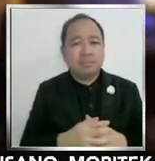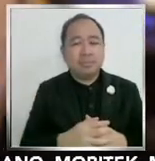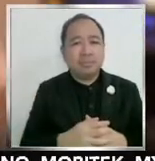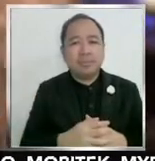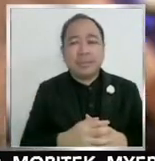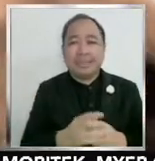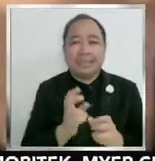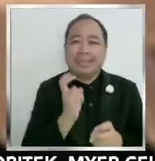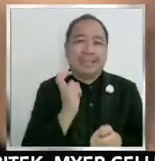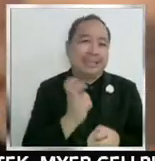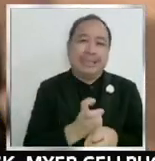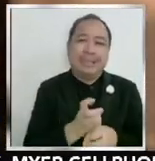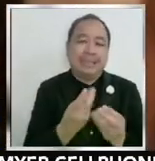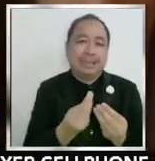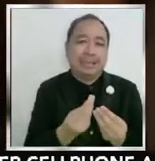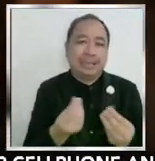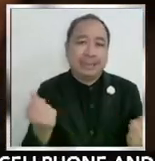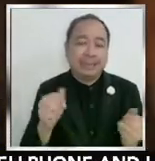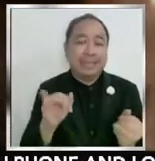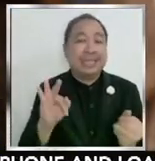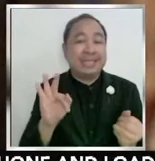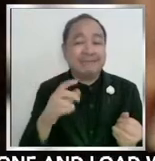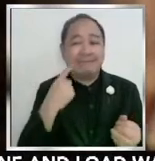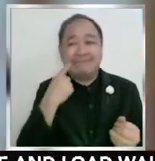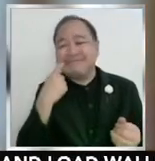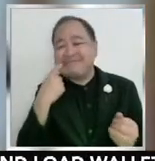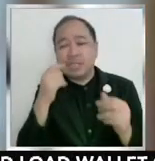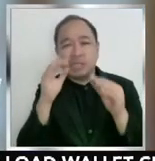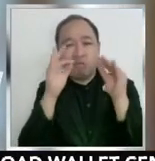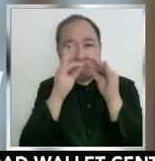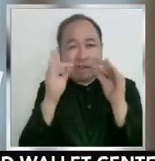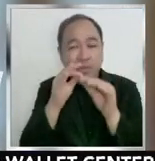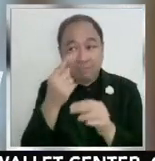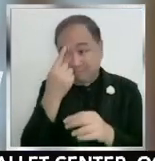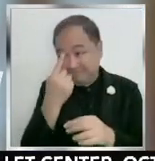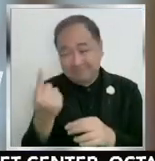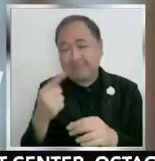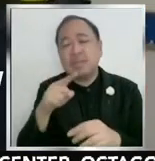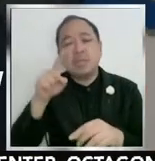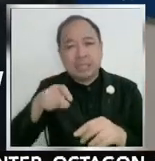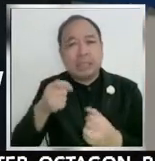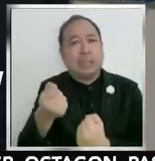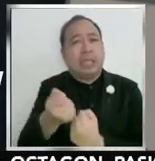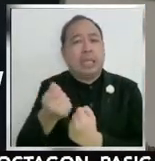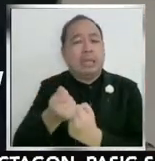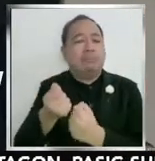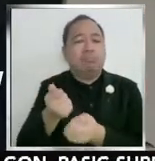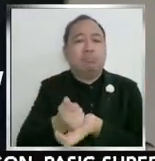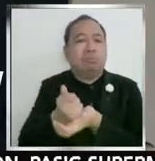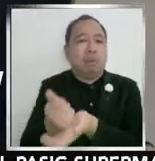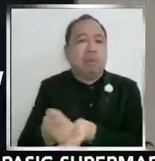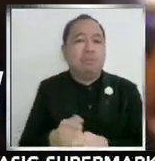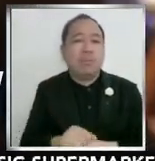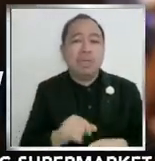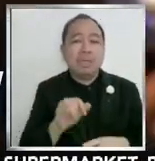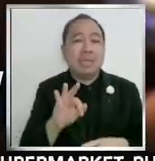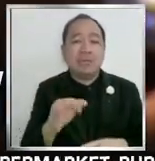dependent kung siya lang mag-isa. Kailangan niya ng tulong. Kung mahirap ang mga lulong sa droga, huwag daw mag-alala sa